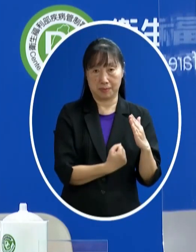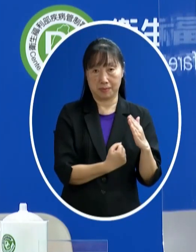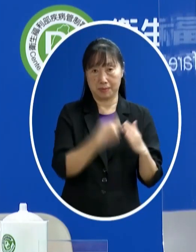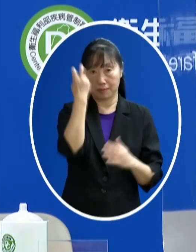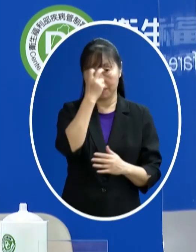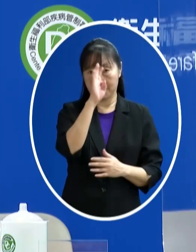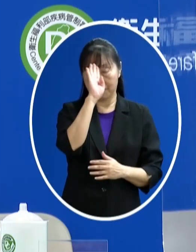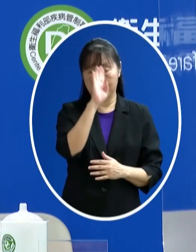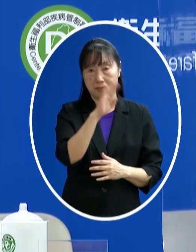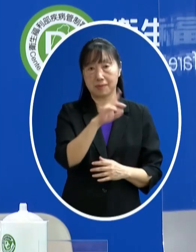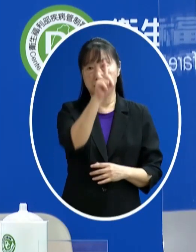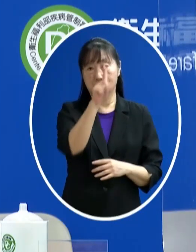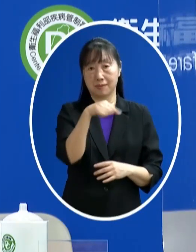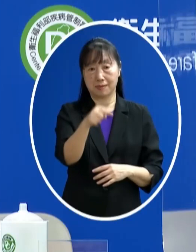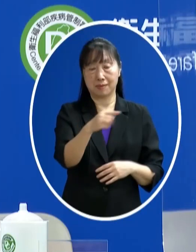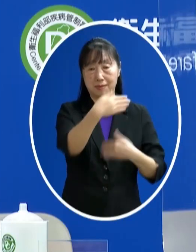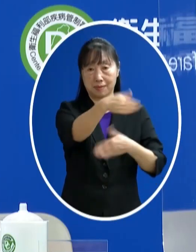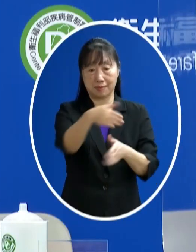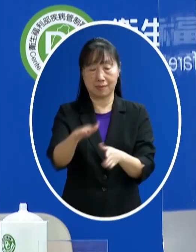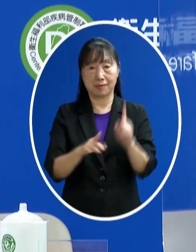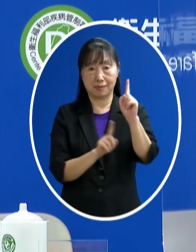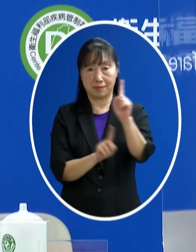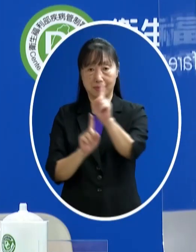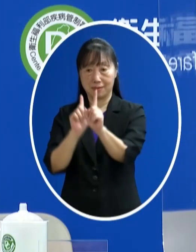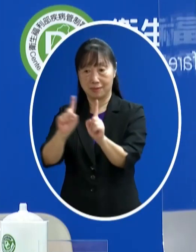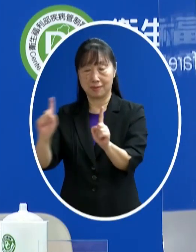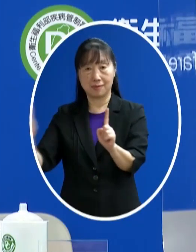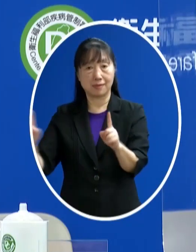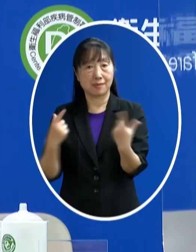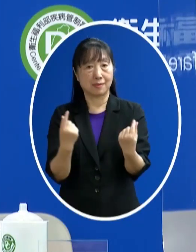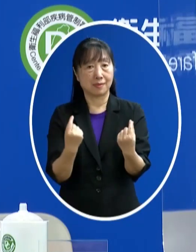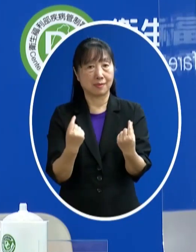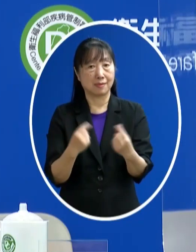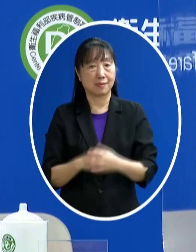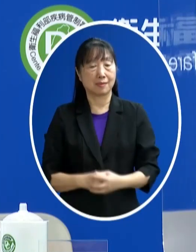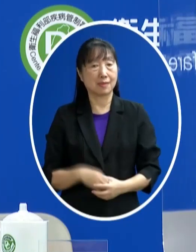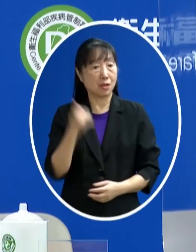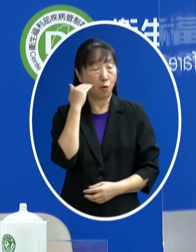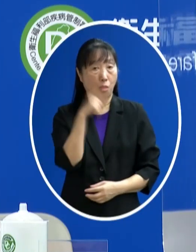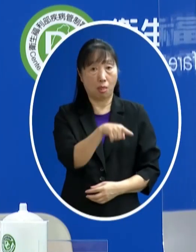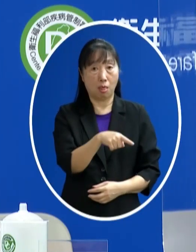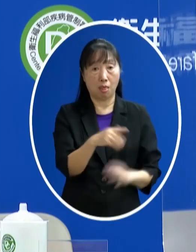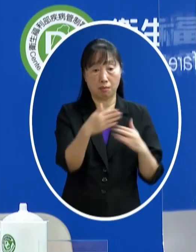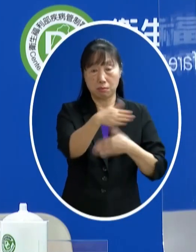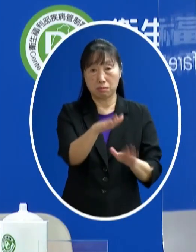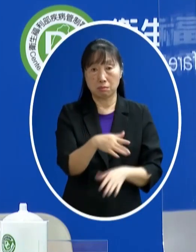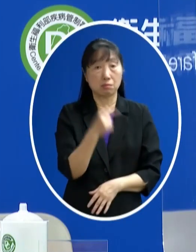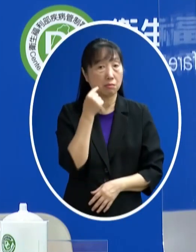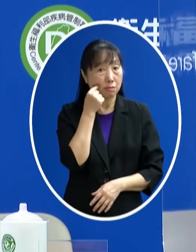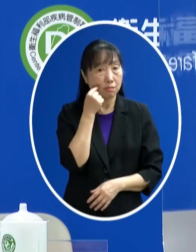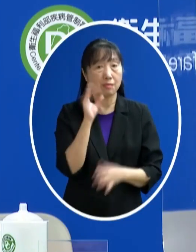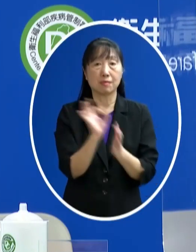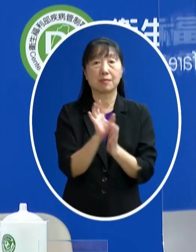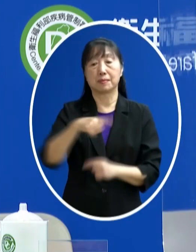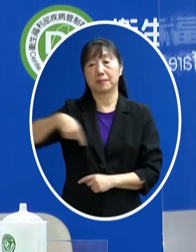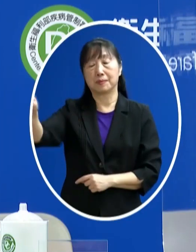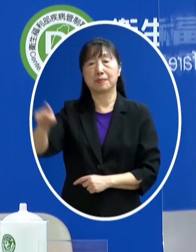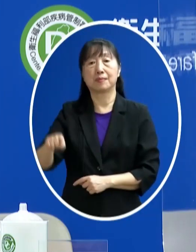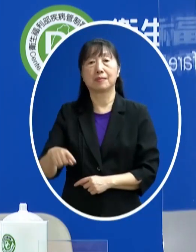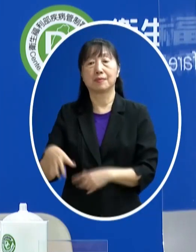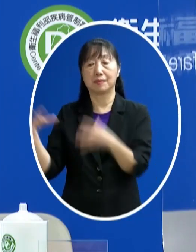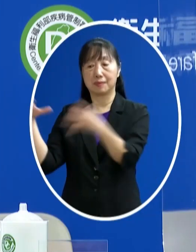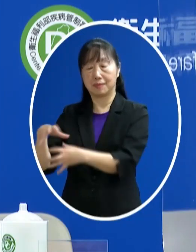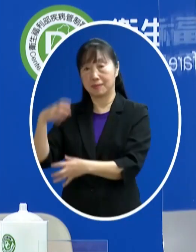是一户一人为原则哈，那没有的话还是要到防疫旅馆或是安排在集中检疫